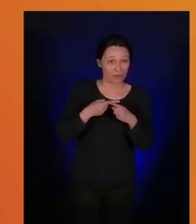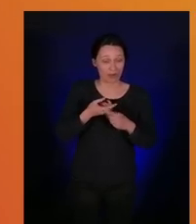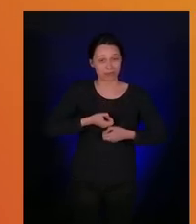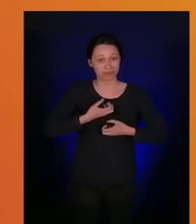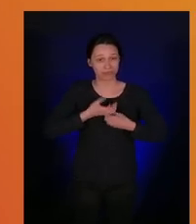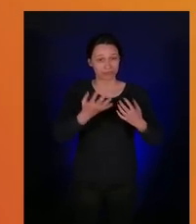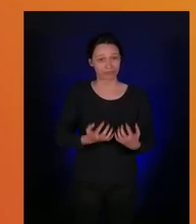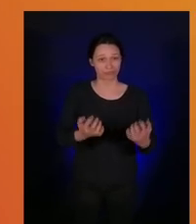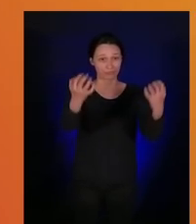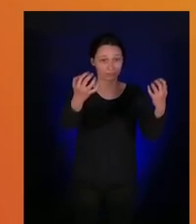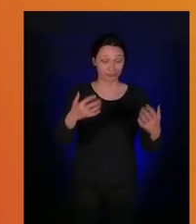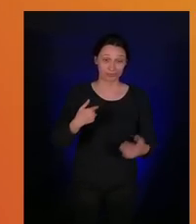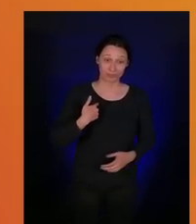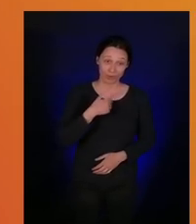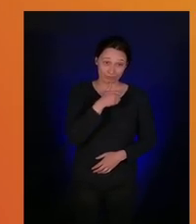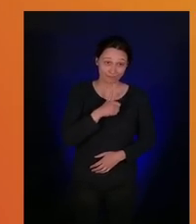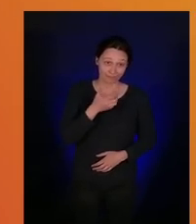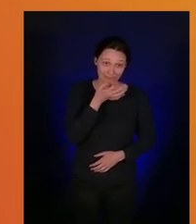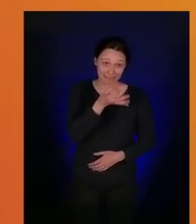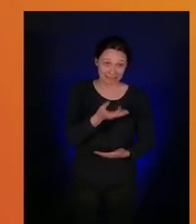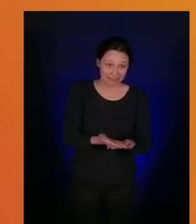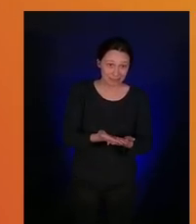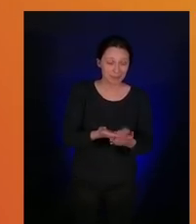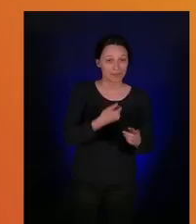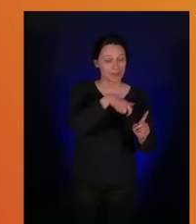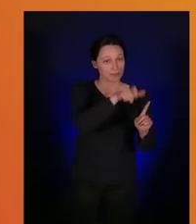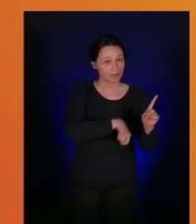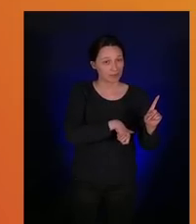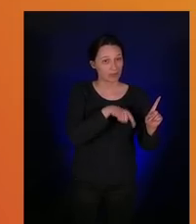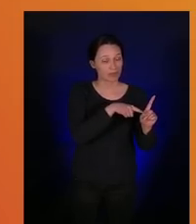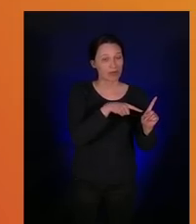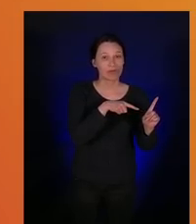le rédac-chef du Peuple, Ludovic Finet,